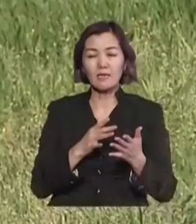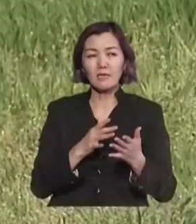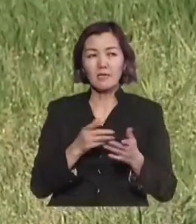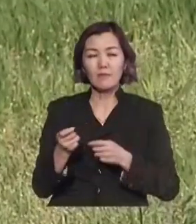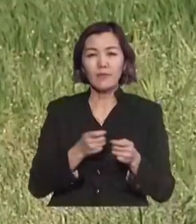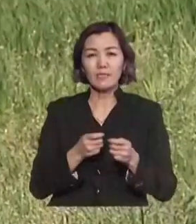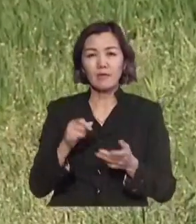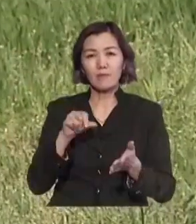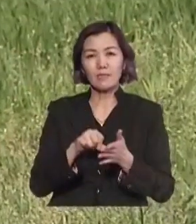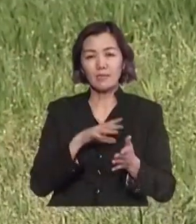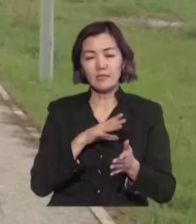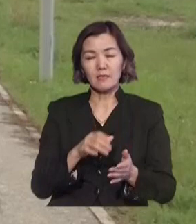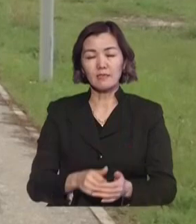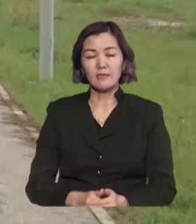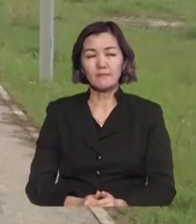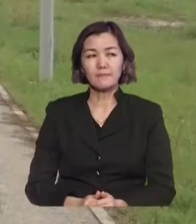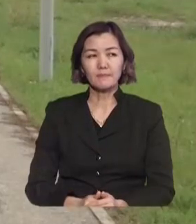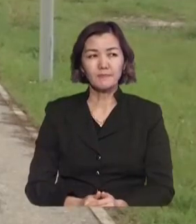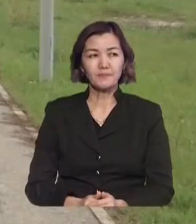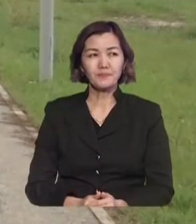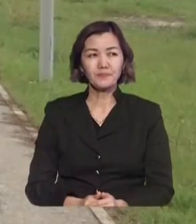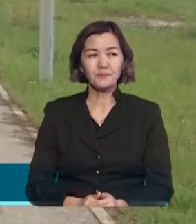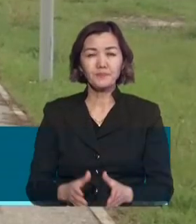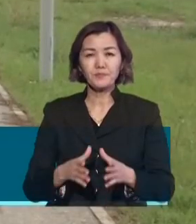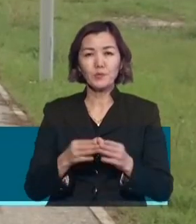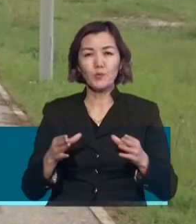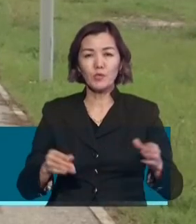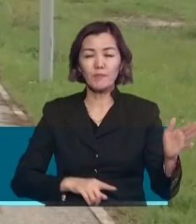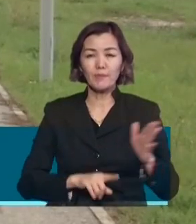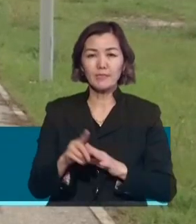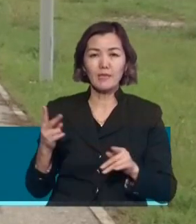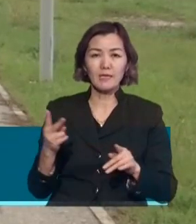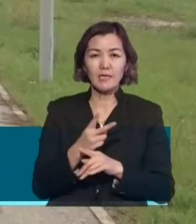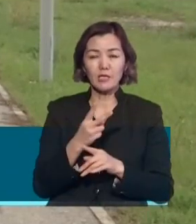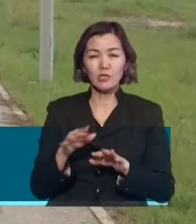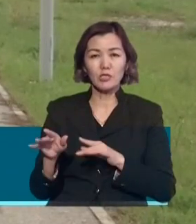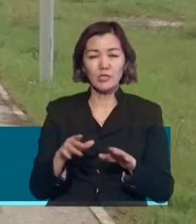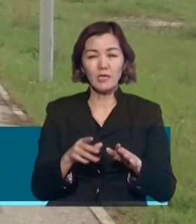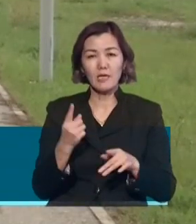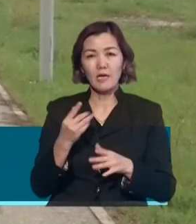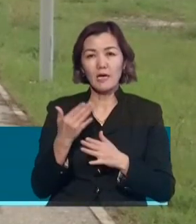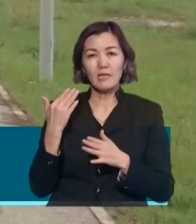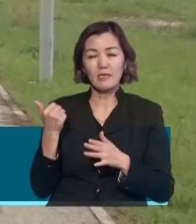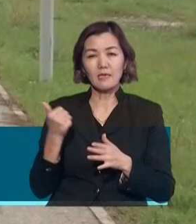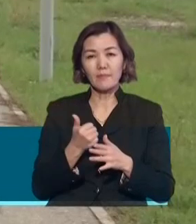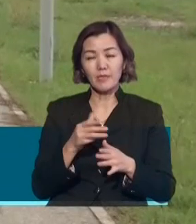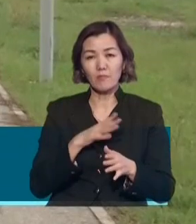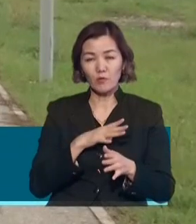басқармасының қызметкерлері де атсалысты. Міне осы көктем басталғалы екінші шара, бүгін алдыңғы аптада сенбі күні